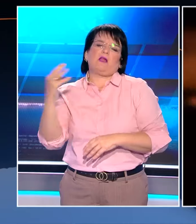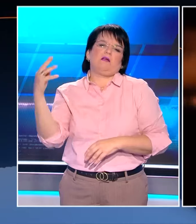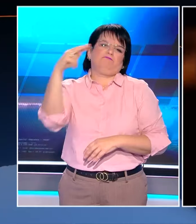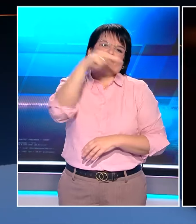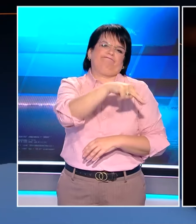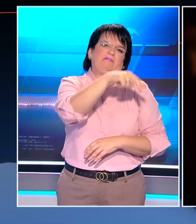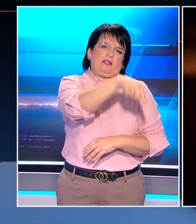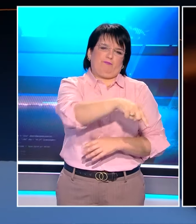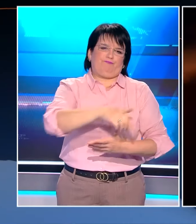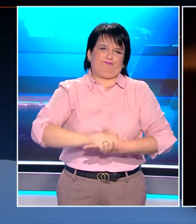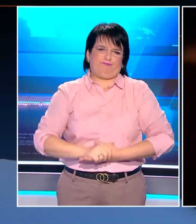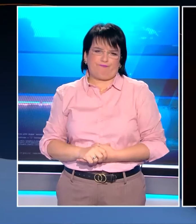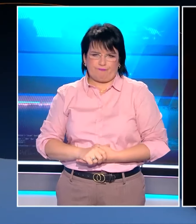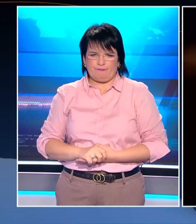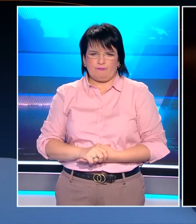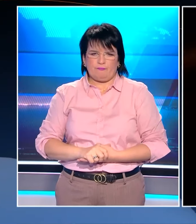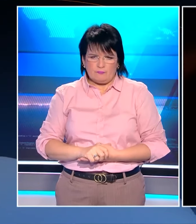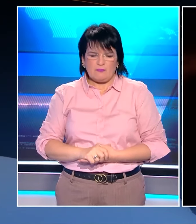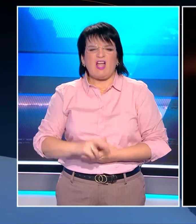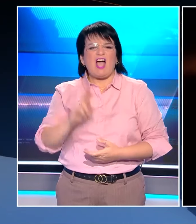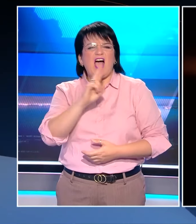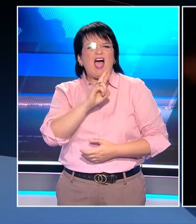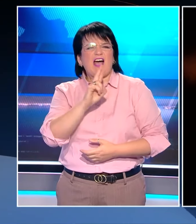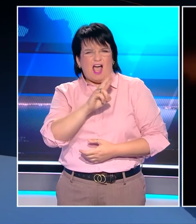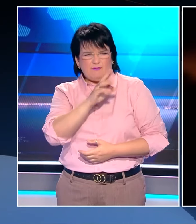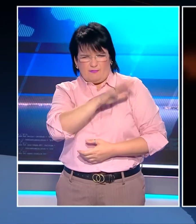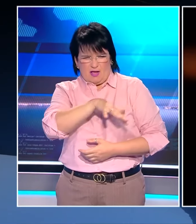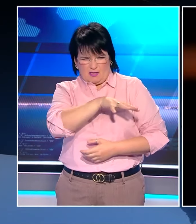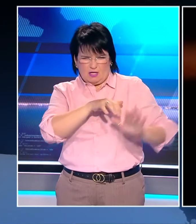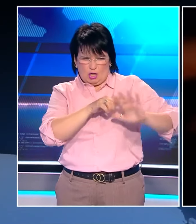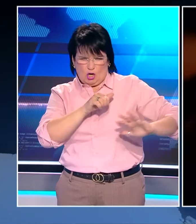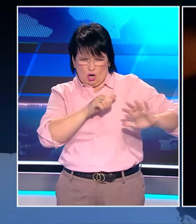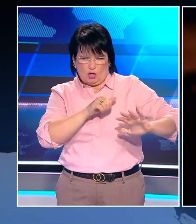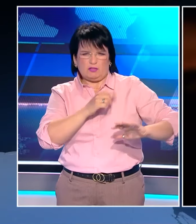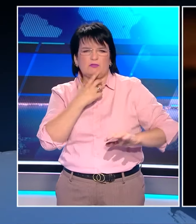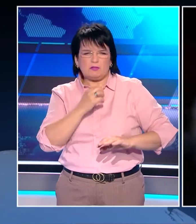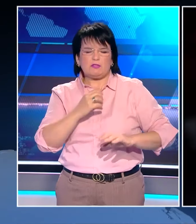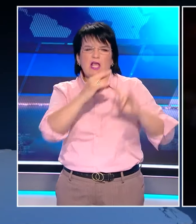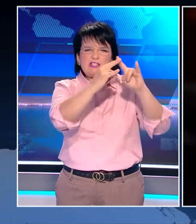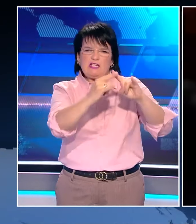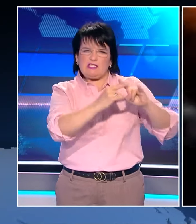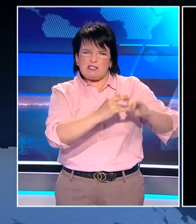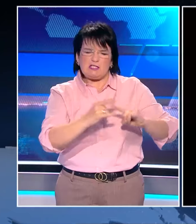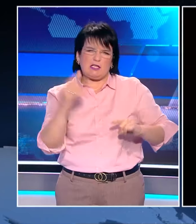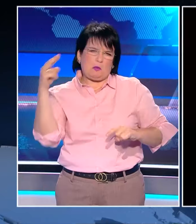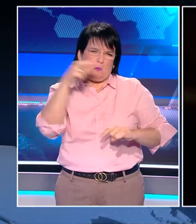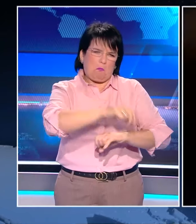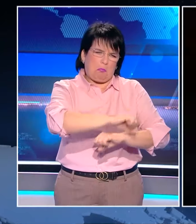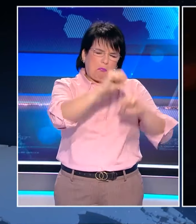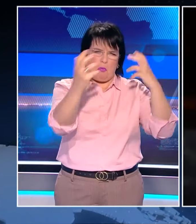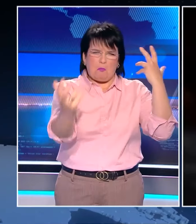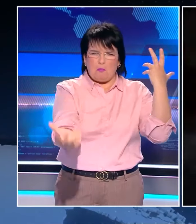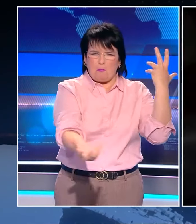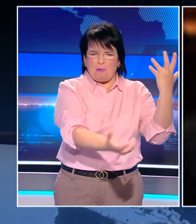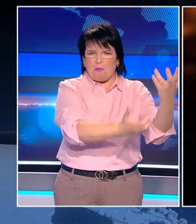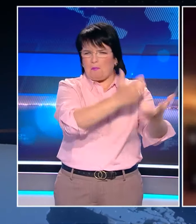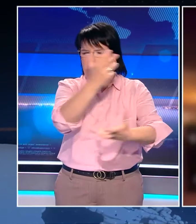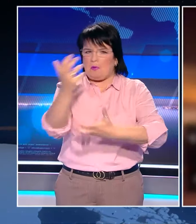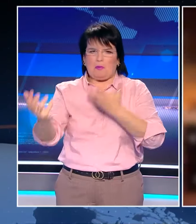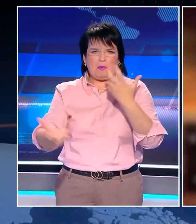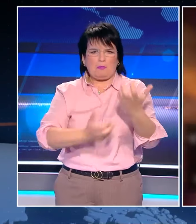Με κόλαση μοιάζει ο καταβλισμός Αλ Σουλτάν της Ράφα. Οι σκηνές έχουν πάρει φωτιά, η οποία εξαπλώνεται ραγδαία σε όλη την